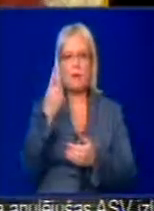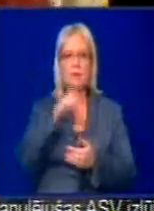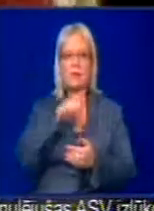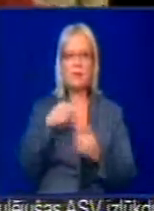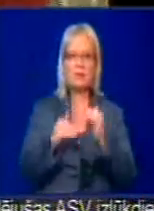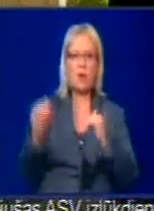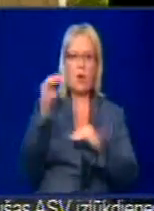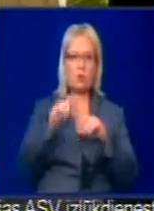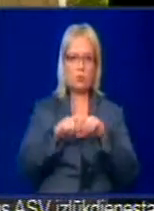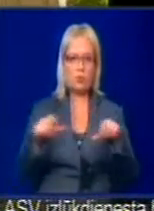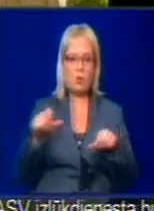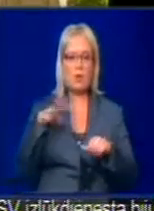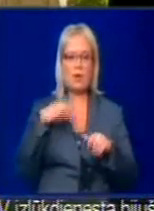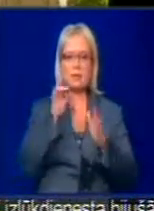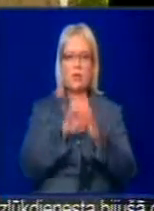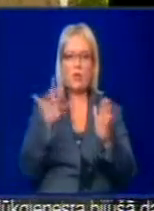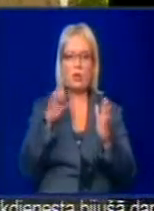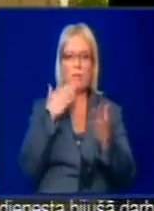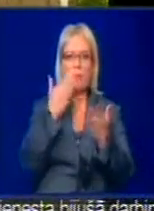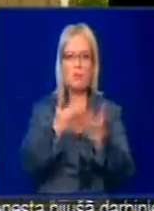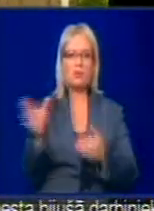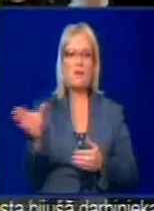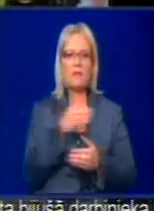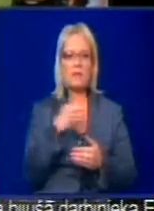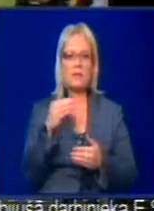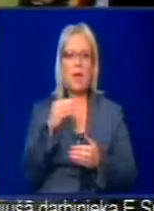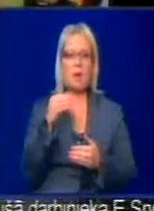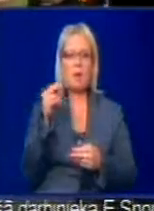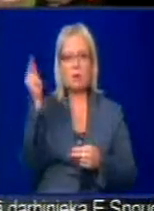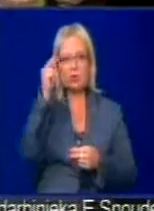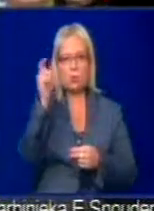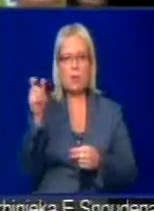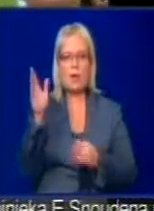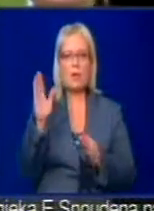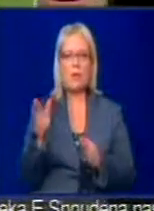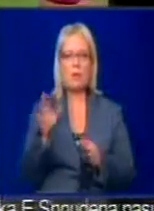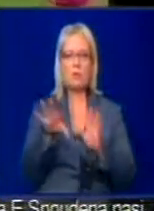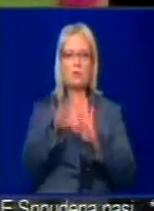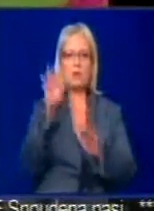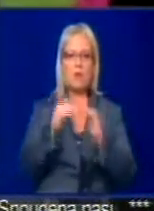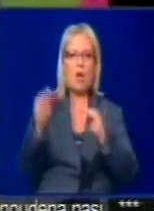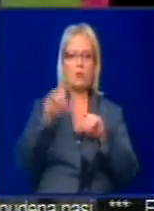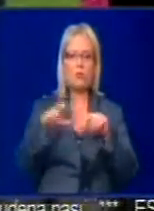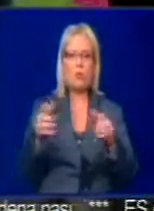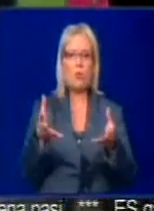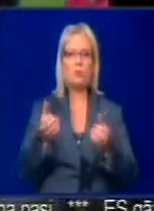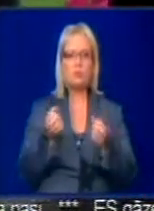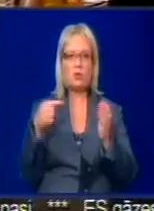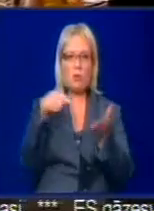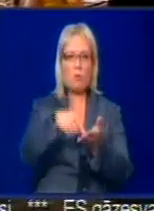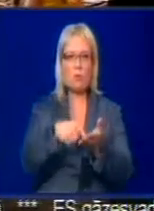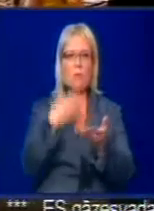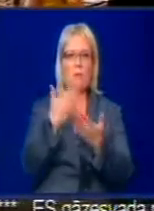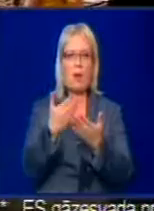Latvijas augstskolās. Pēc elektroniskās pieteikšanās visiem reflektantiem obligāti jādodas uz izraudzītās augstskolas uzņemšanas punktu,